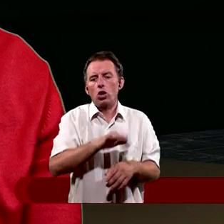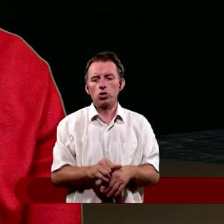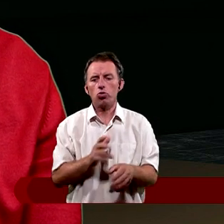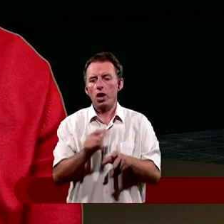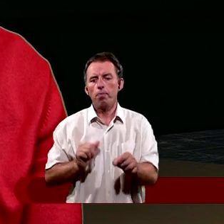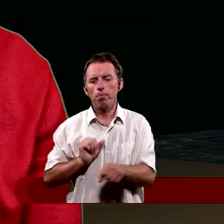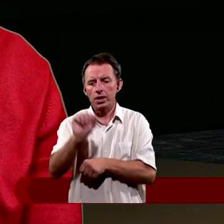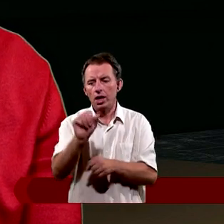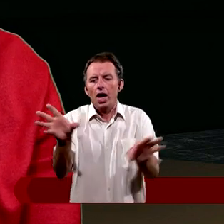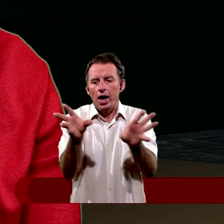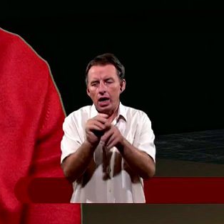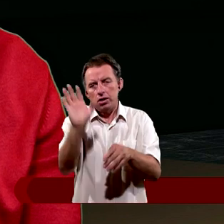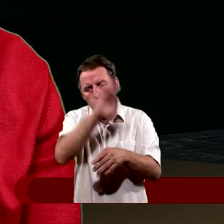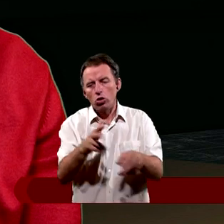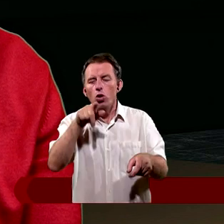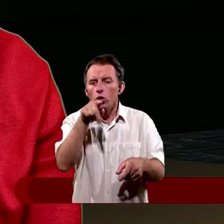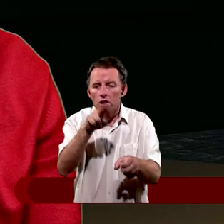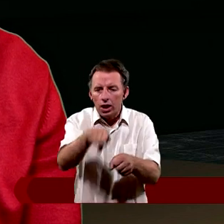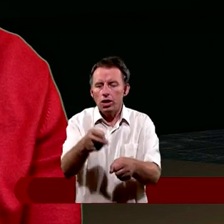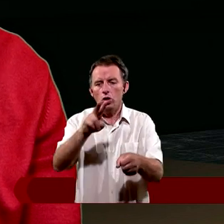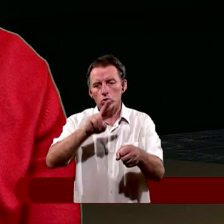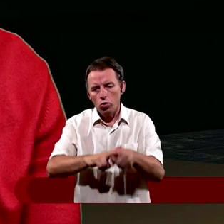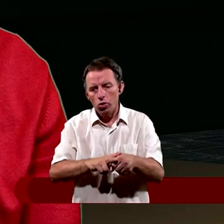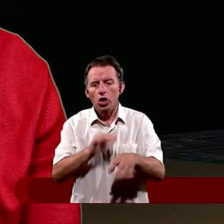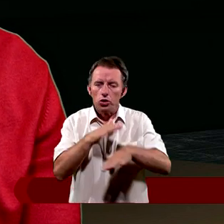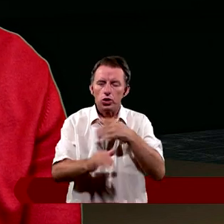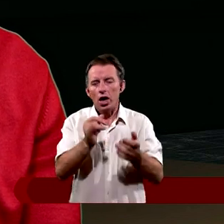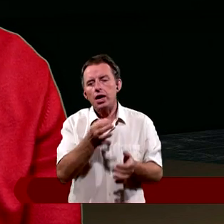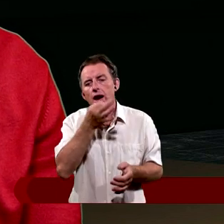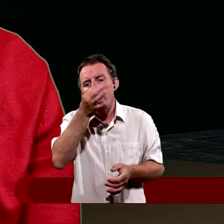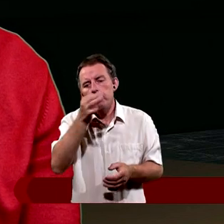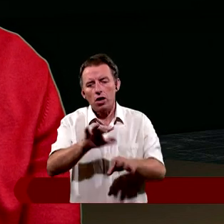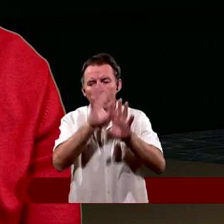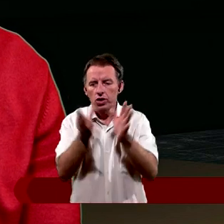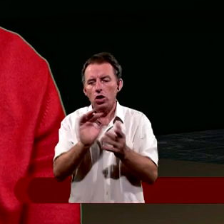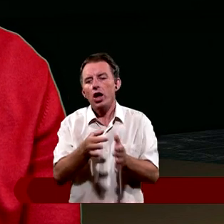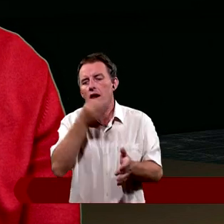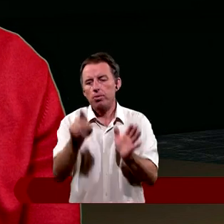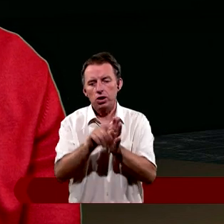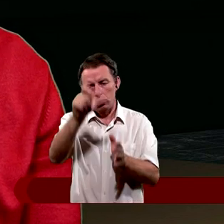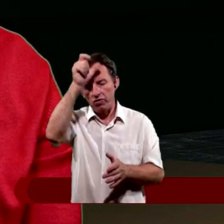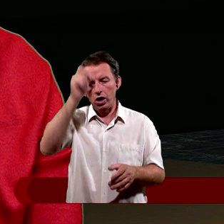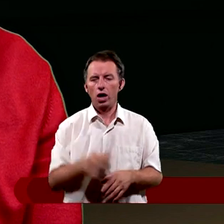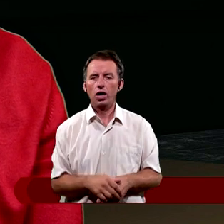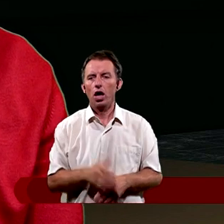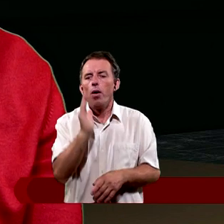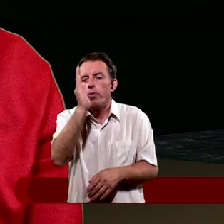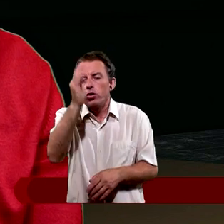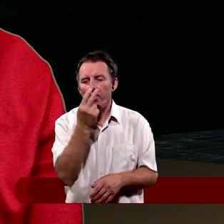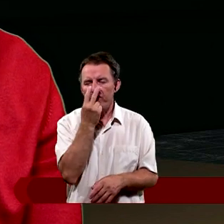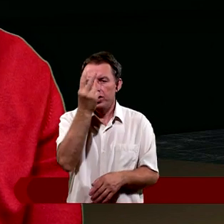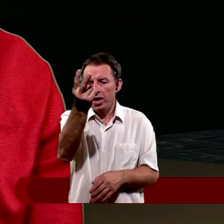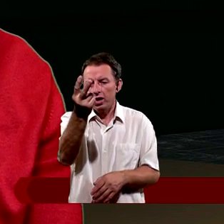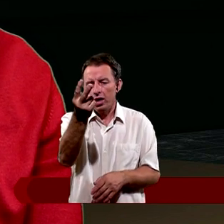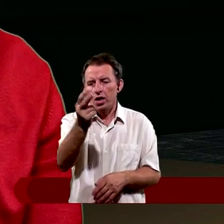żeby być z Bogiem, z tym, który życzył tego jak najlepiej człowiek, tego wszystkiego, co jest najlepsze dla człowieka. I później